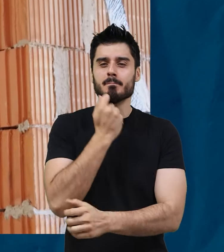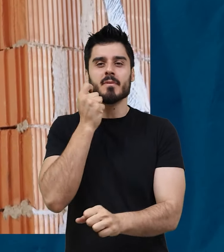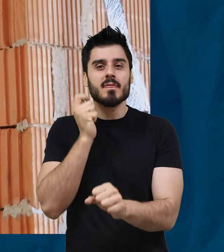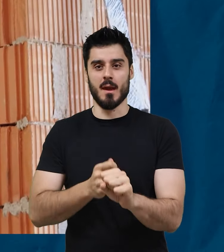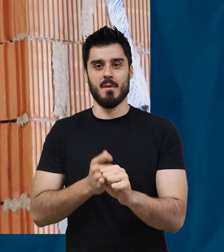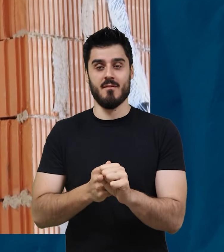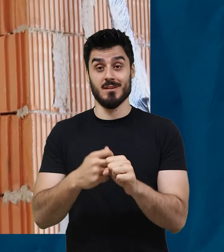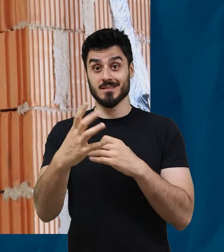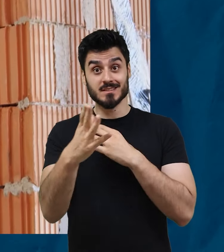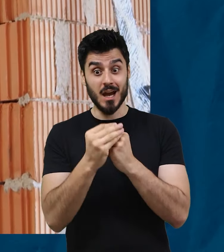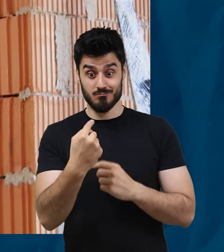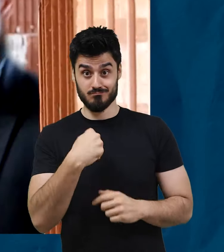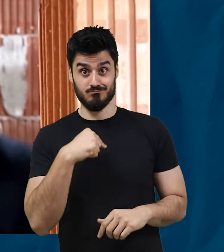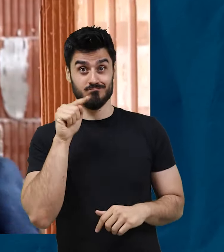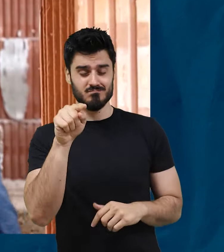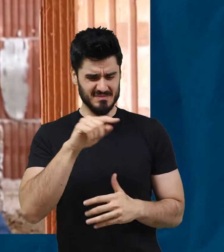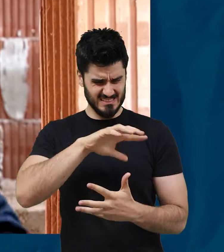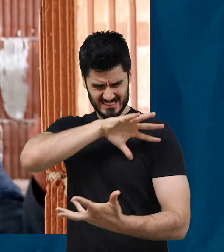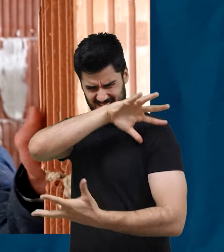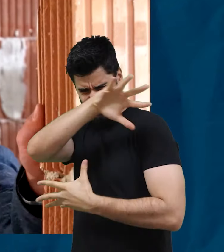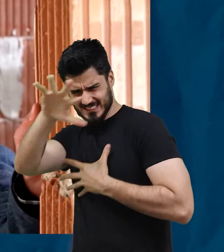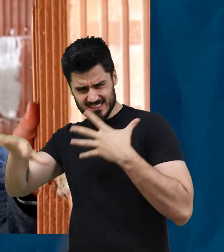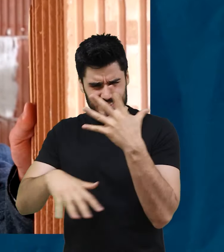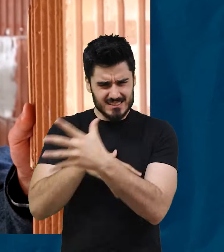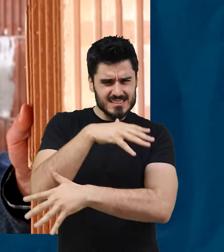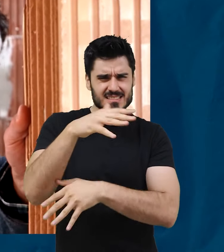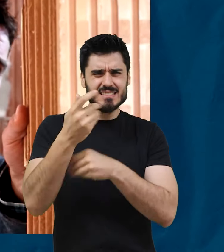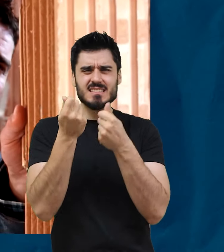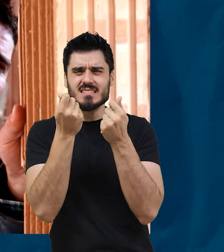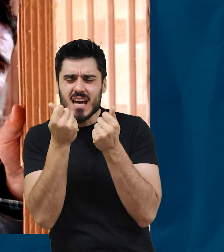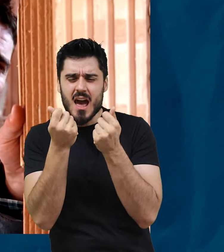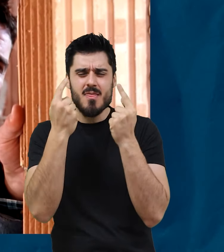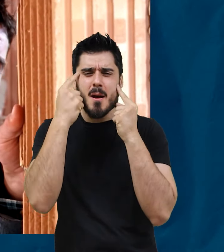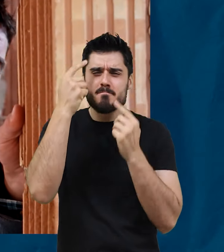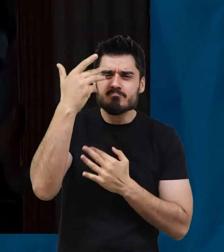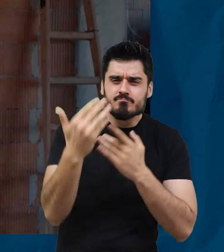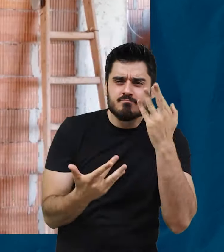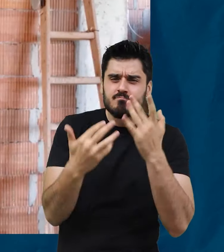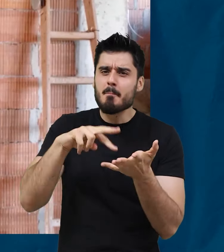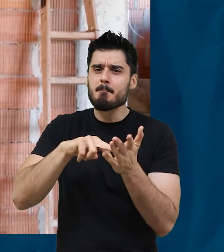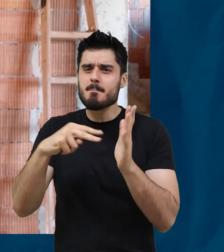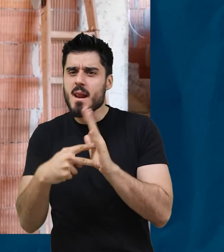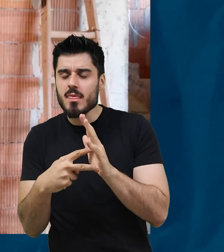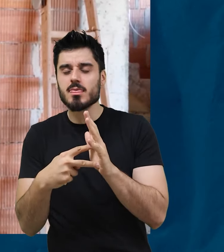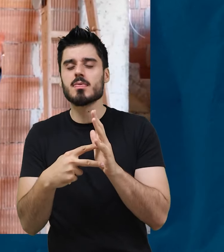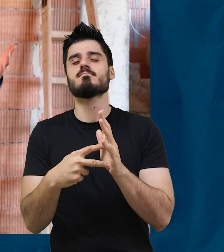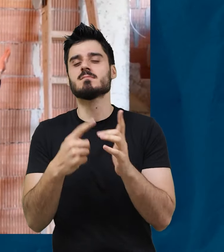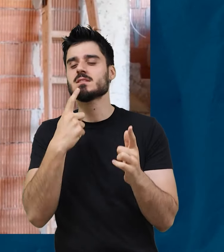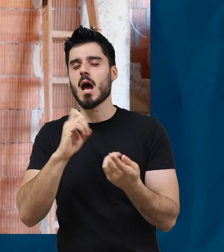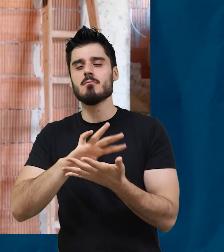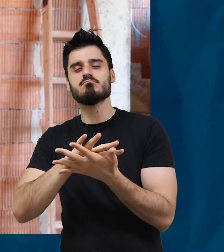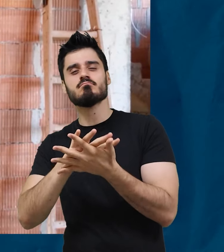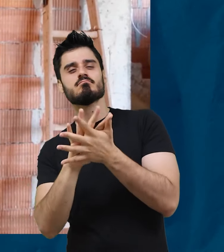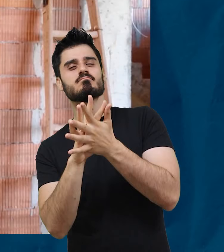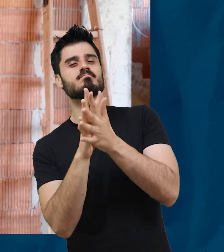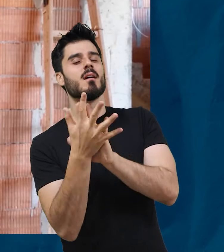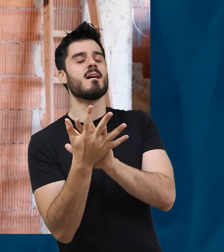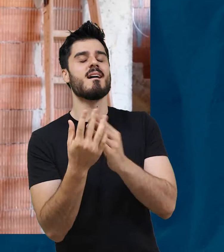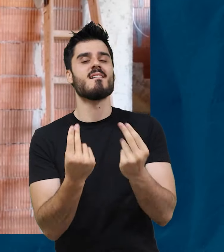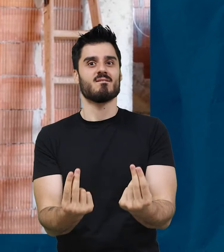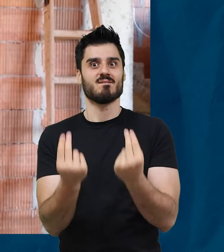Заедно с вас ще преминем през хаоса от цени, варианти на изпълнение и различните предложения на пазара, за да остане това преживяване